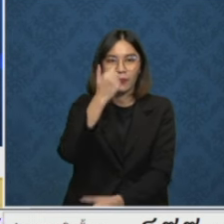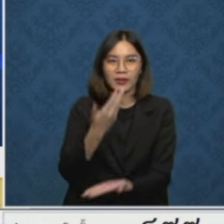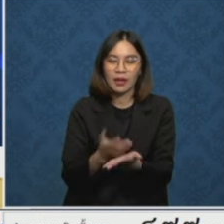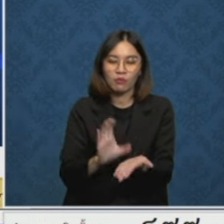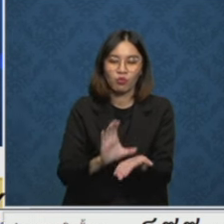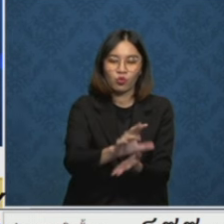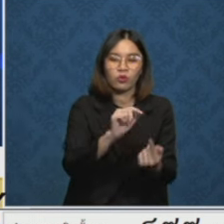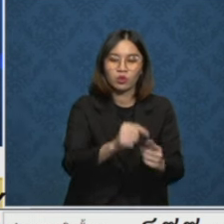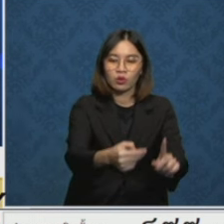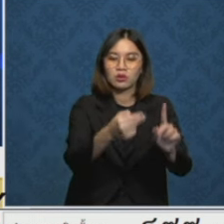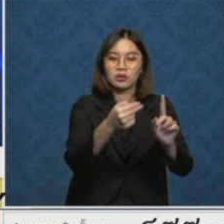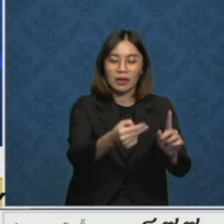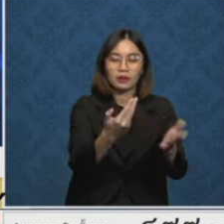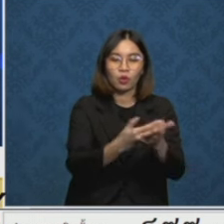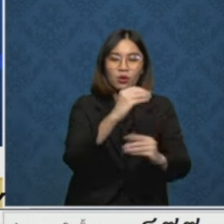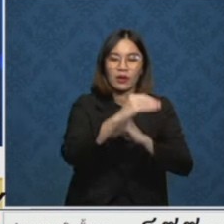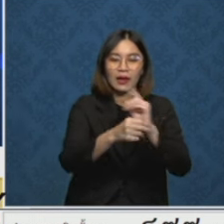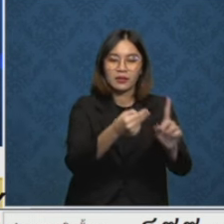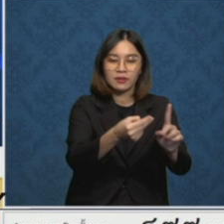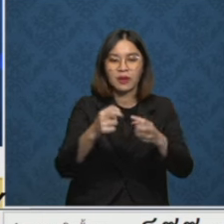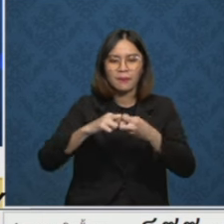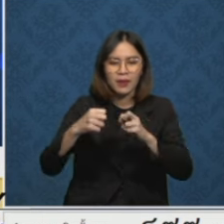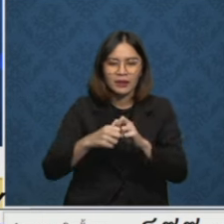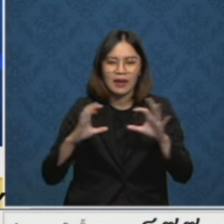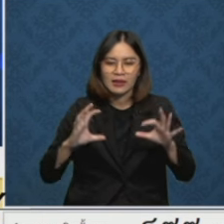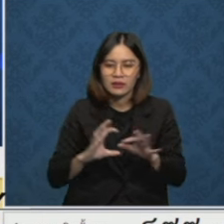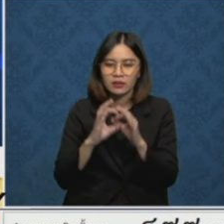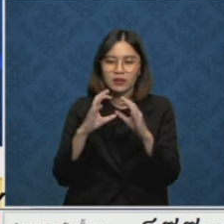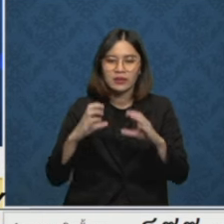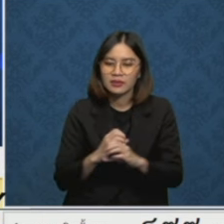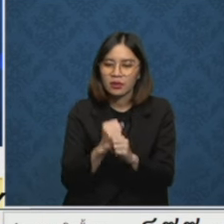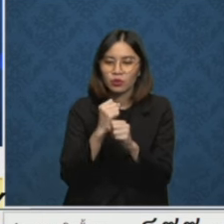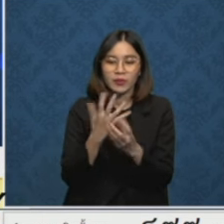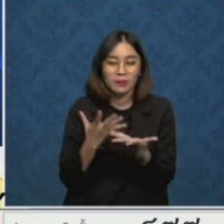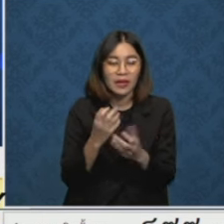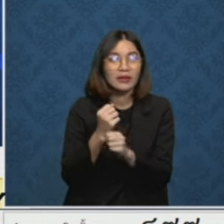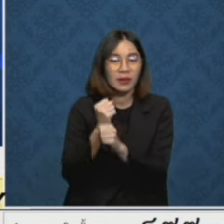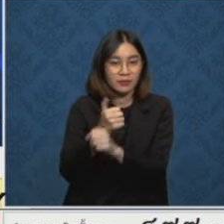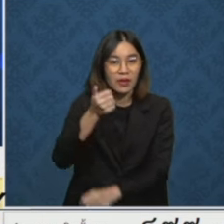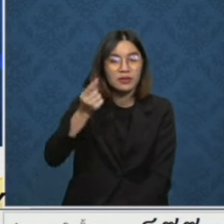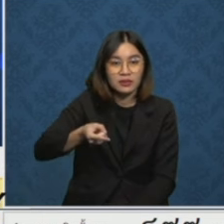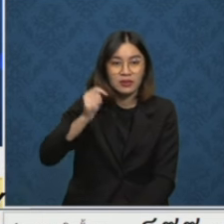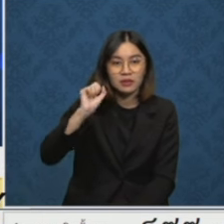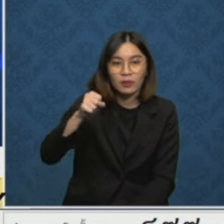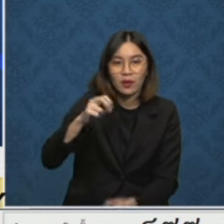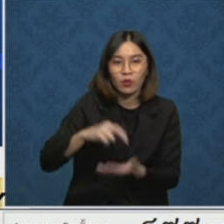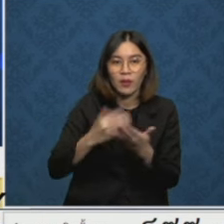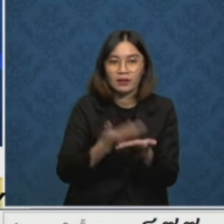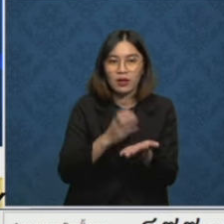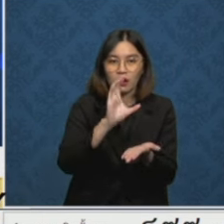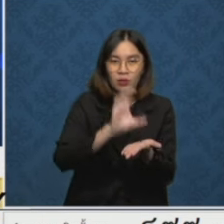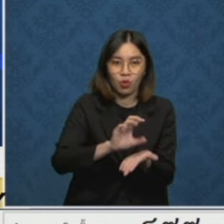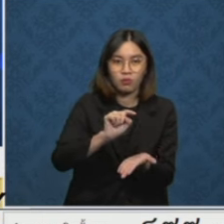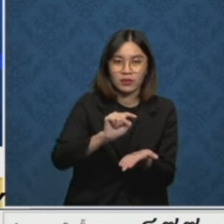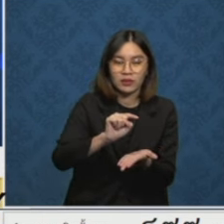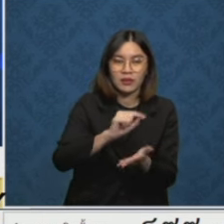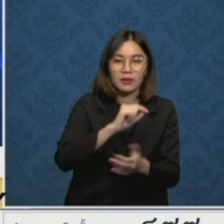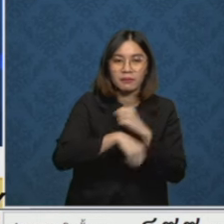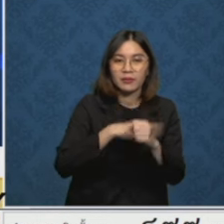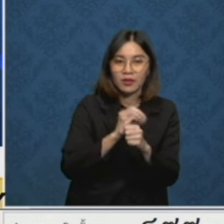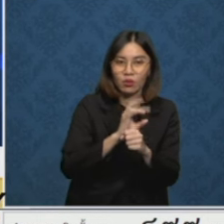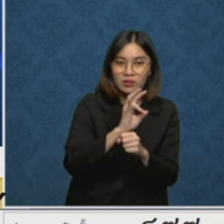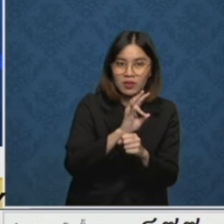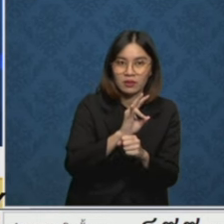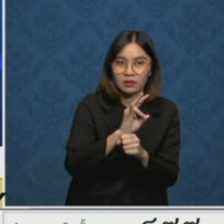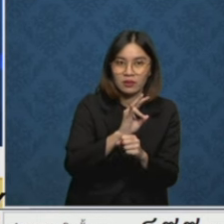อีกเนี่ยปัญหาก็คือว่าตกลงแล้วมันทำได้จริงๆใช่ไหมกับการที่จะโยกงบจากปี67